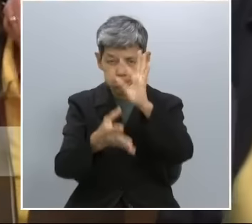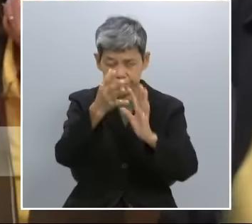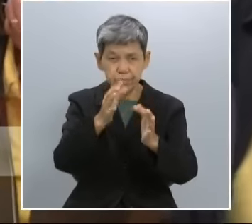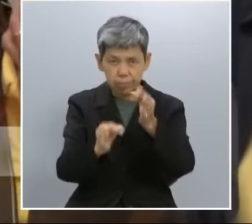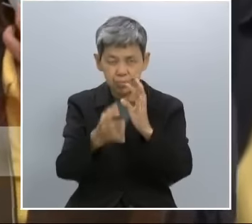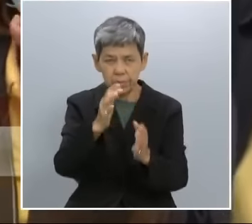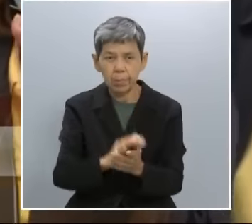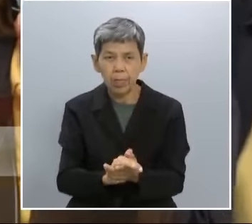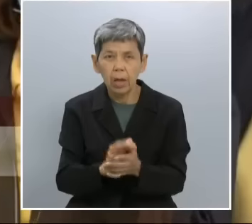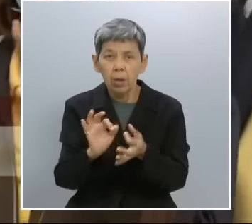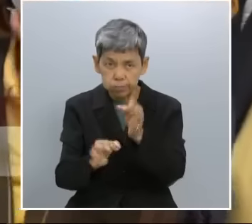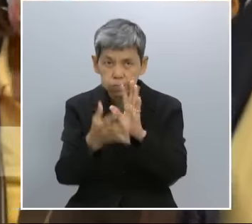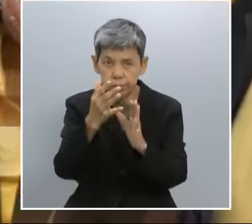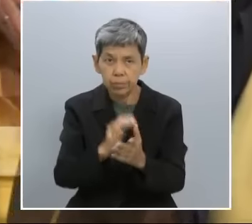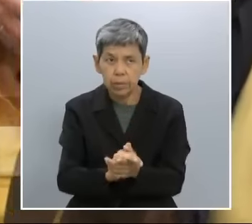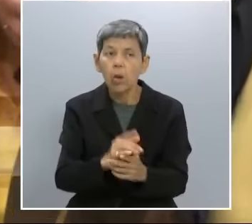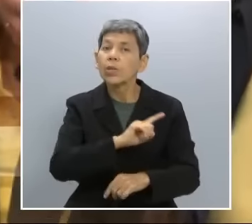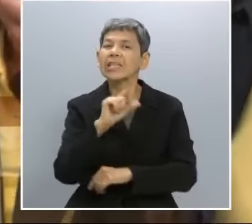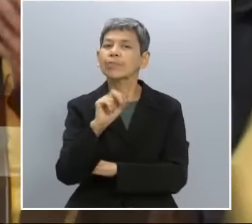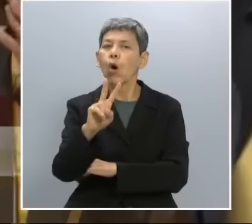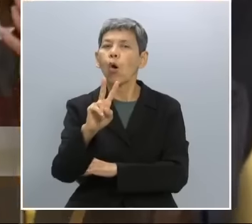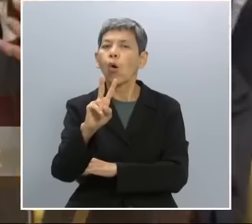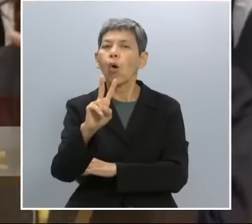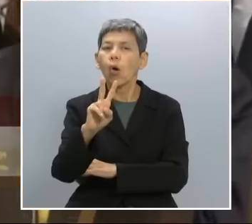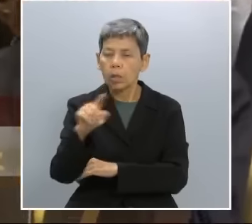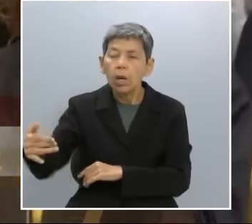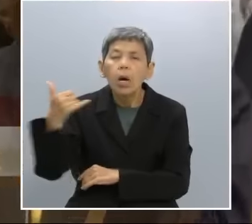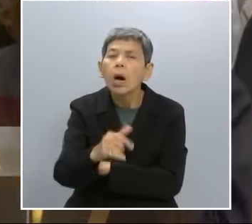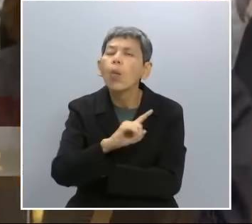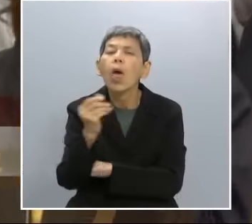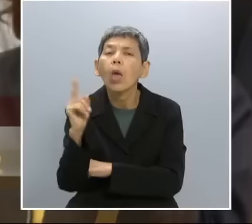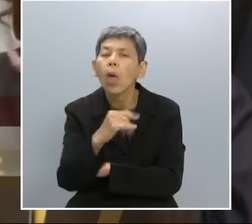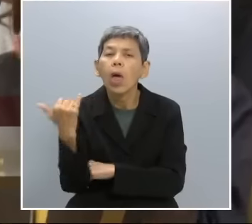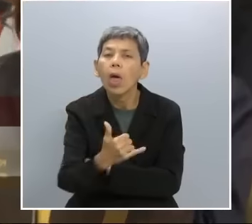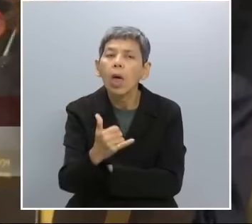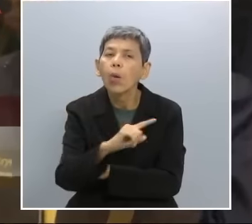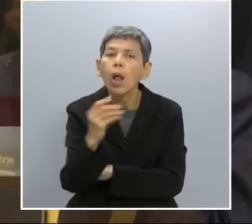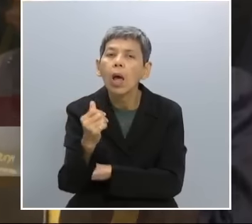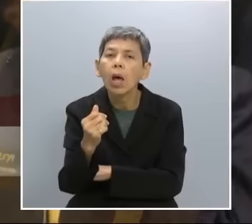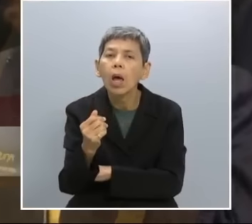ะครับใช่ไหมครับ 22 ครับท่านลงพื้นที่เมื่อไหร่ครับ